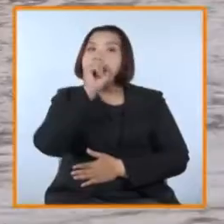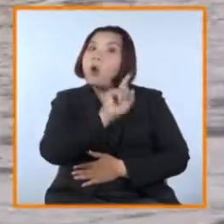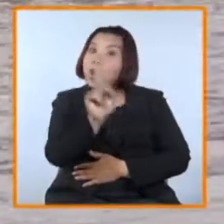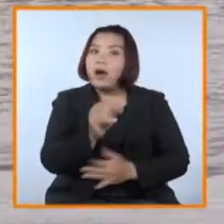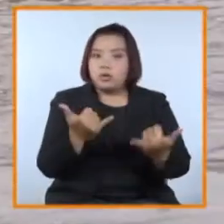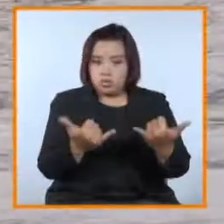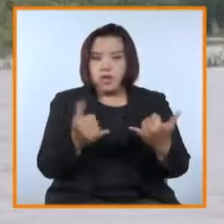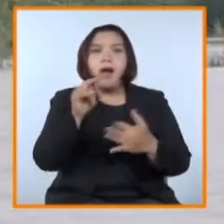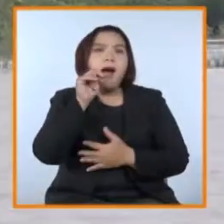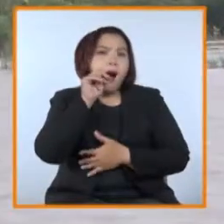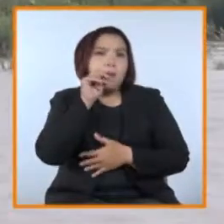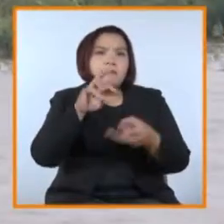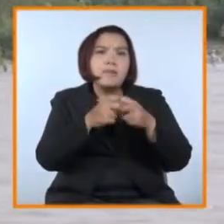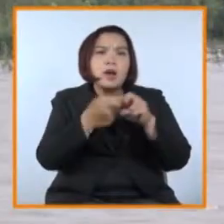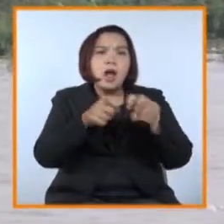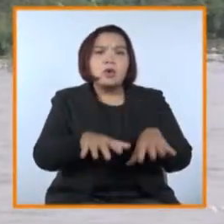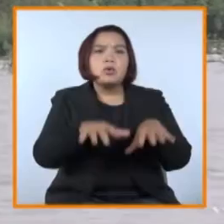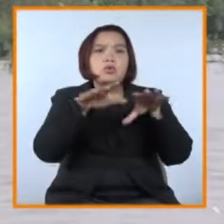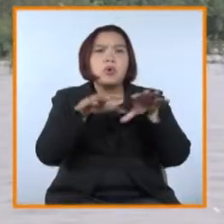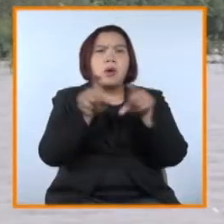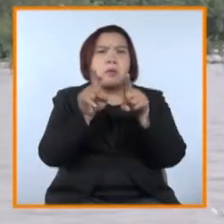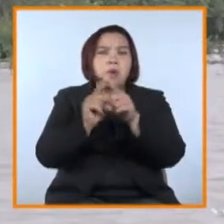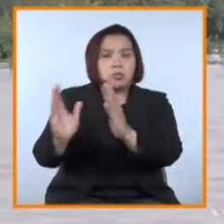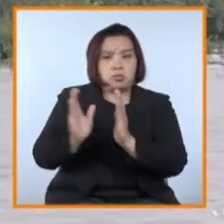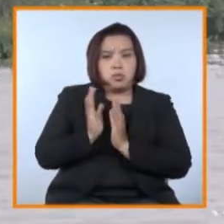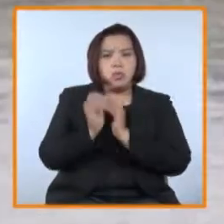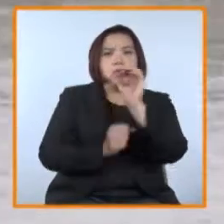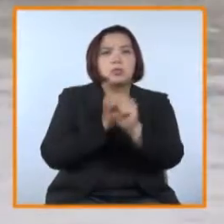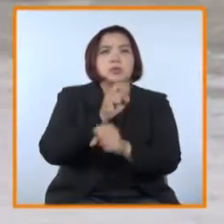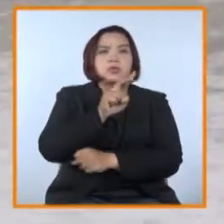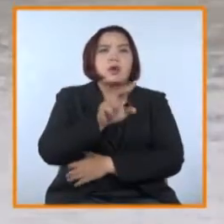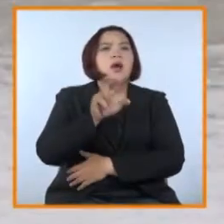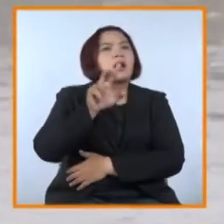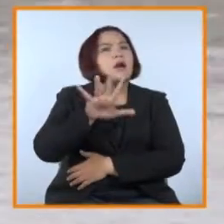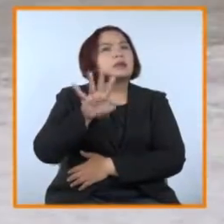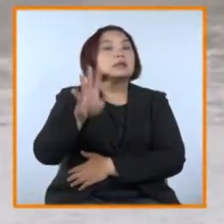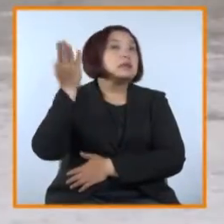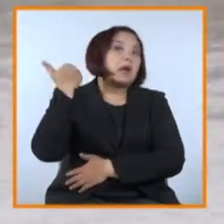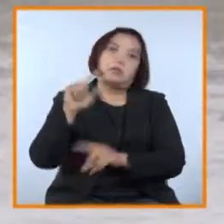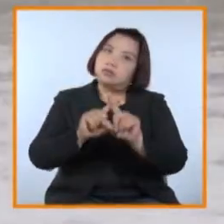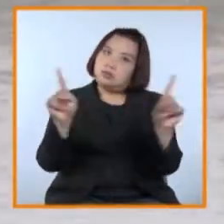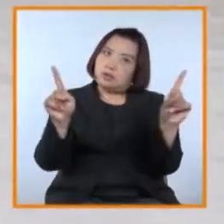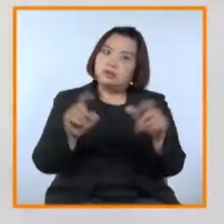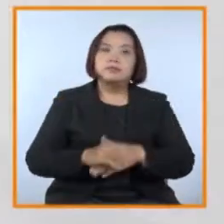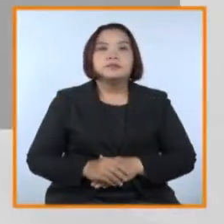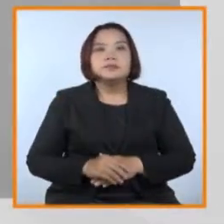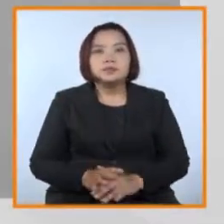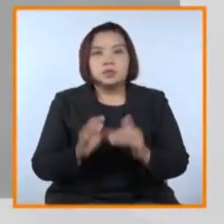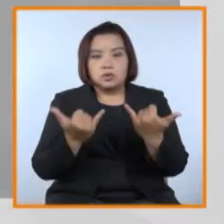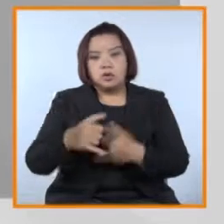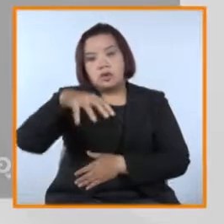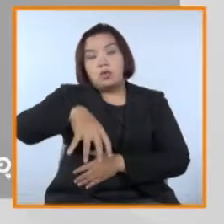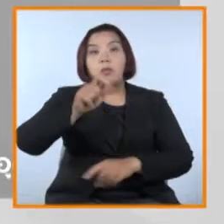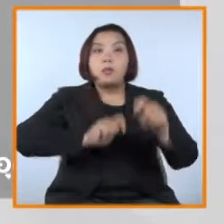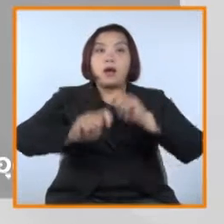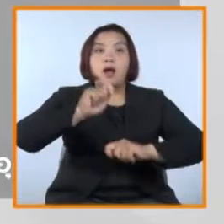ำท่วมนั้นจะไม่มีปัญหาเหมือนปี2554เพราะว่ารัฐบาลนั้นเตรียมการมาเป็นอย่างดีค่ะทางด้านของกรมอุตุนิยมวิ